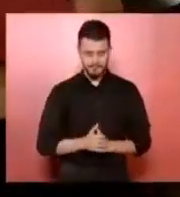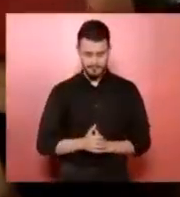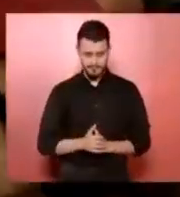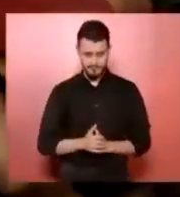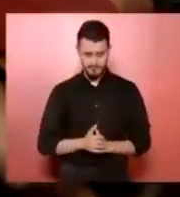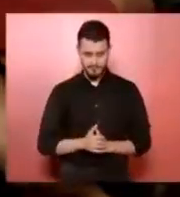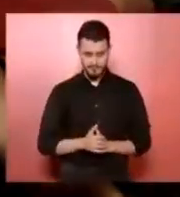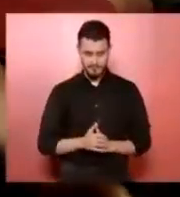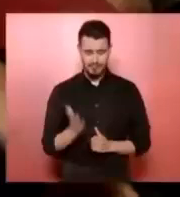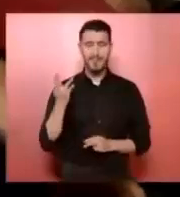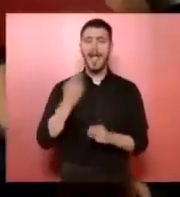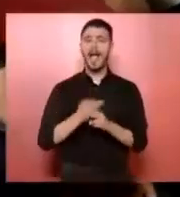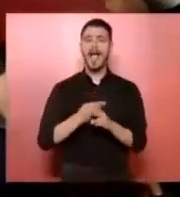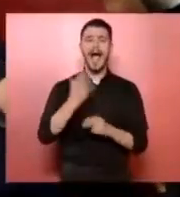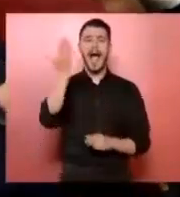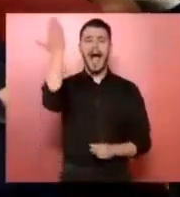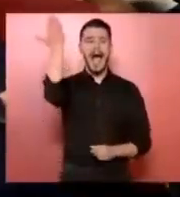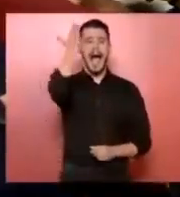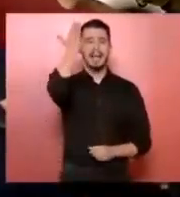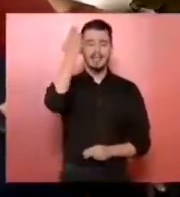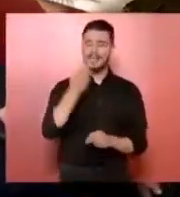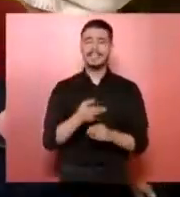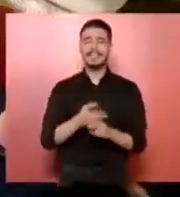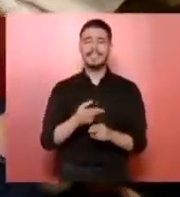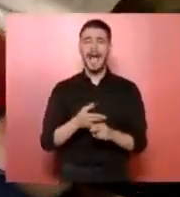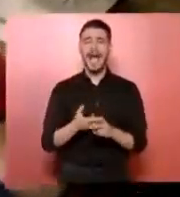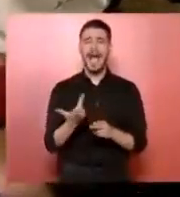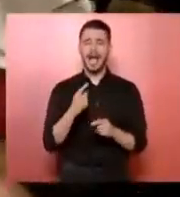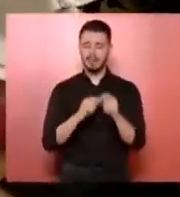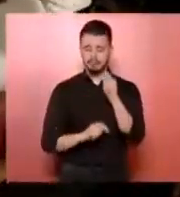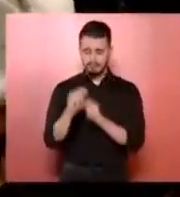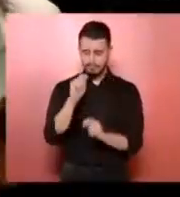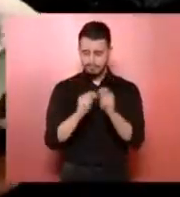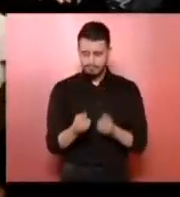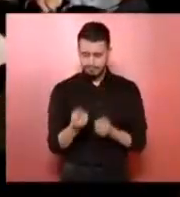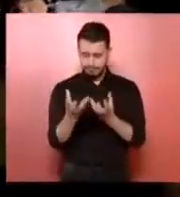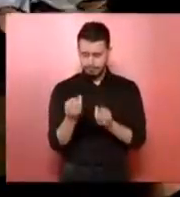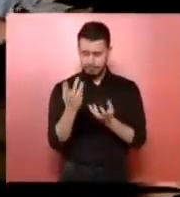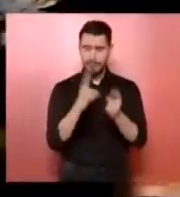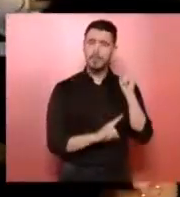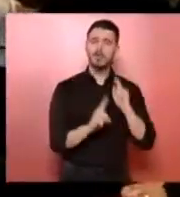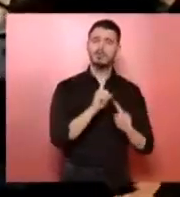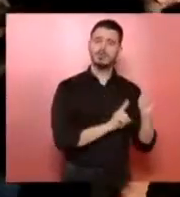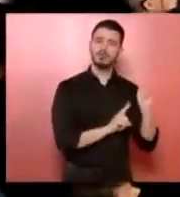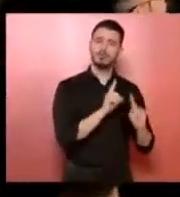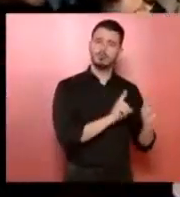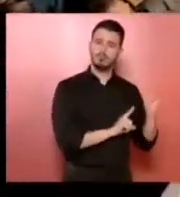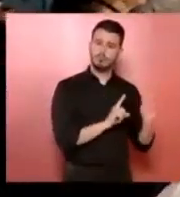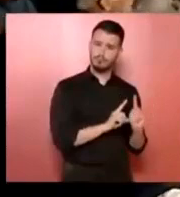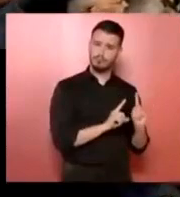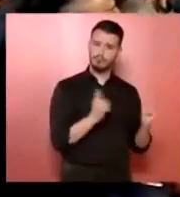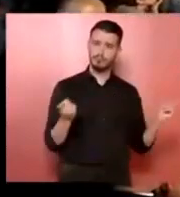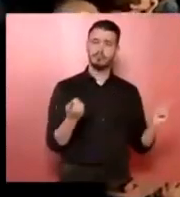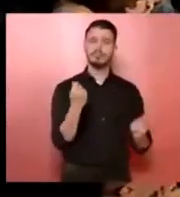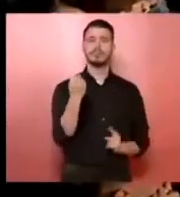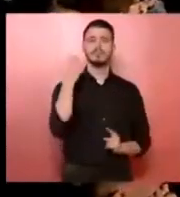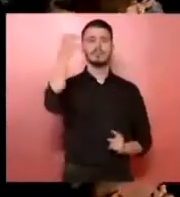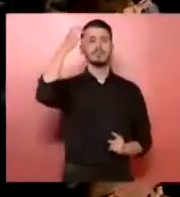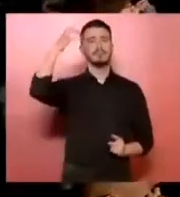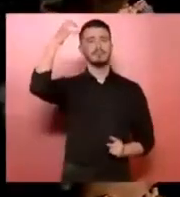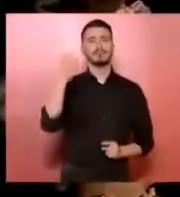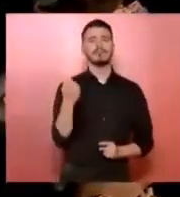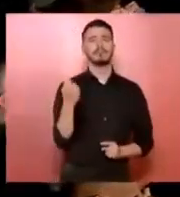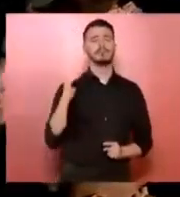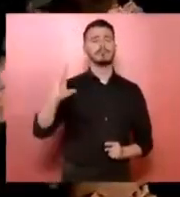αξία? Ποιος παράγει αξία? Οι κλασικοί οικονομολόγοι όλοι